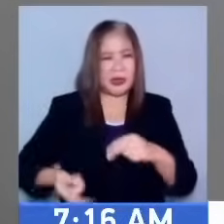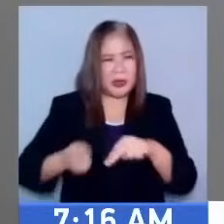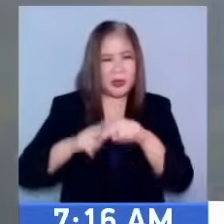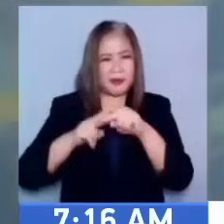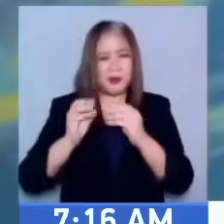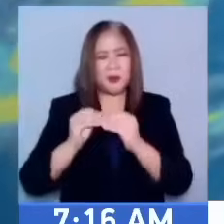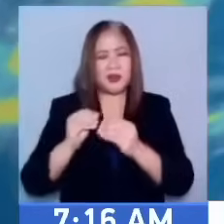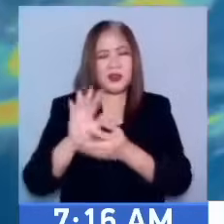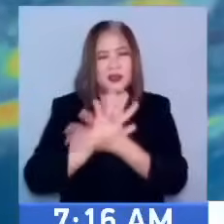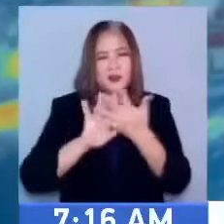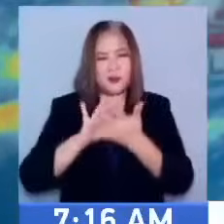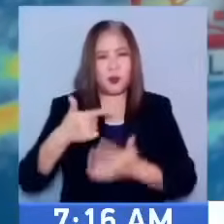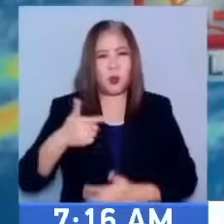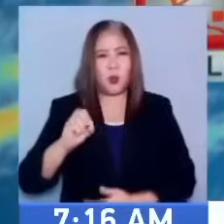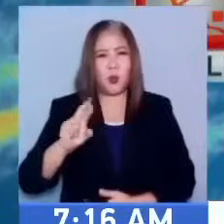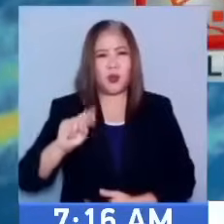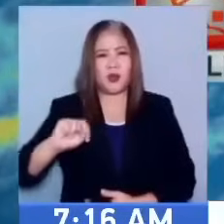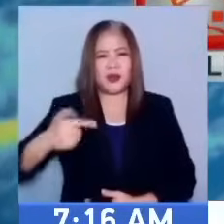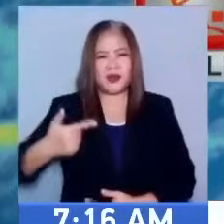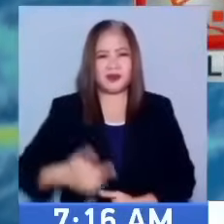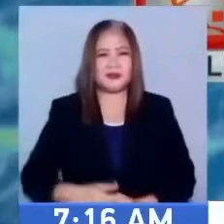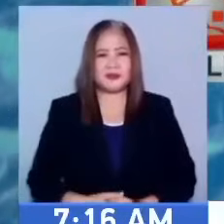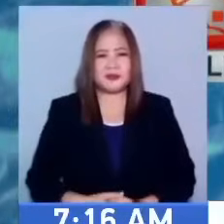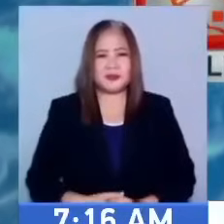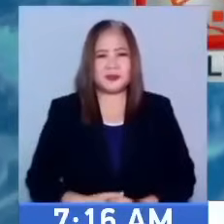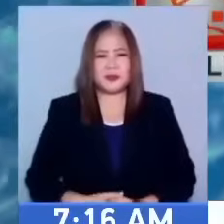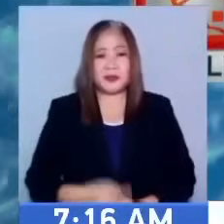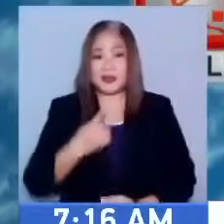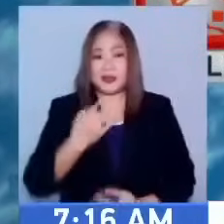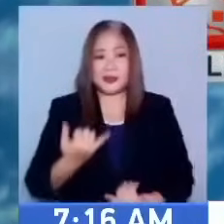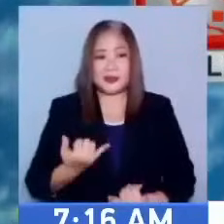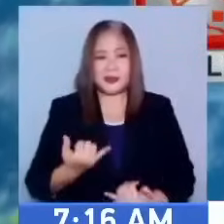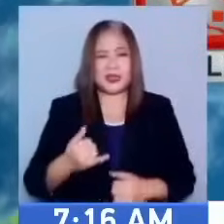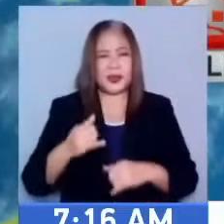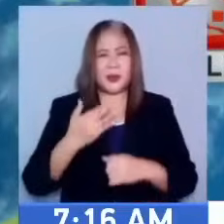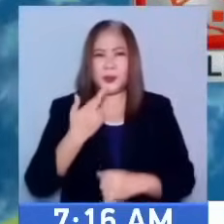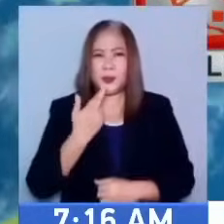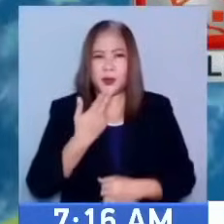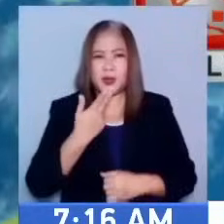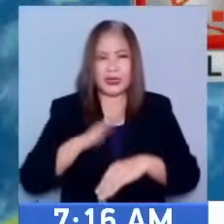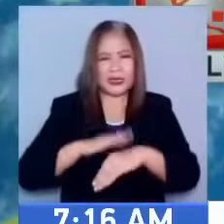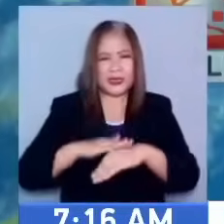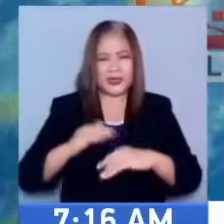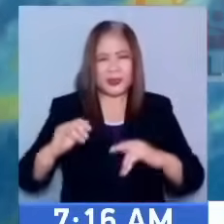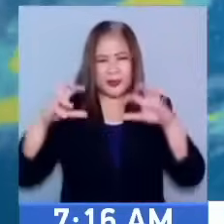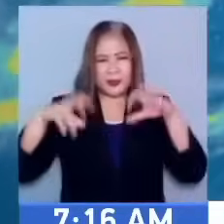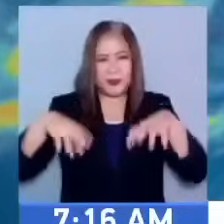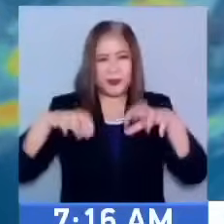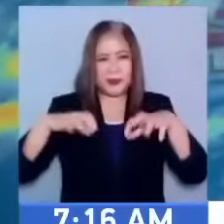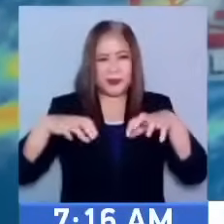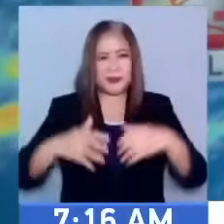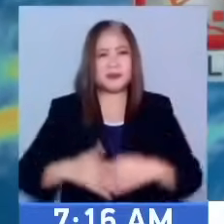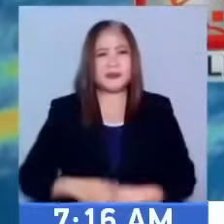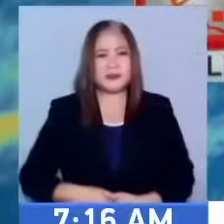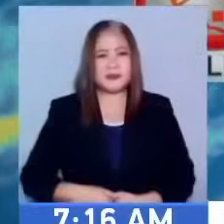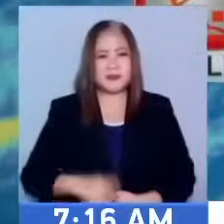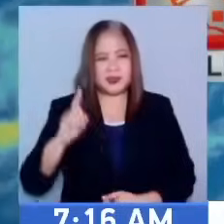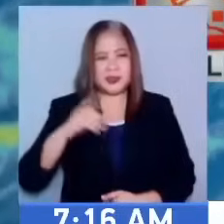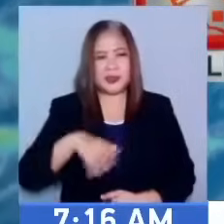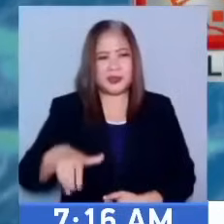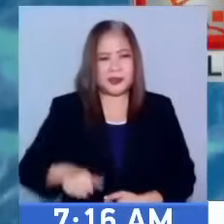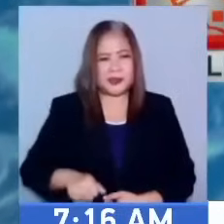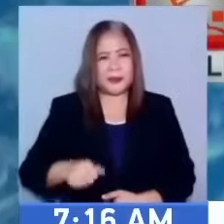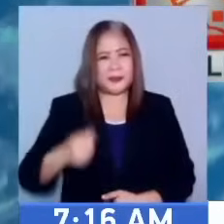Guring. Ayon sa PAGASA, nakataas ngayon ang red rainfall warning sa Northern Cagayan, Batanes, Babayan Islands, Abra, Apayao,